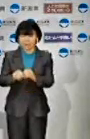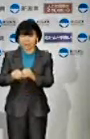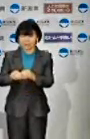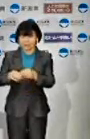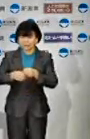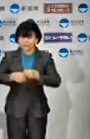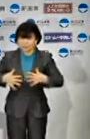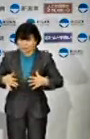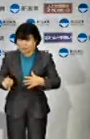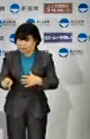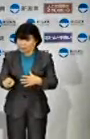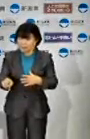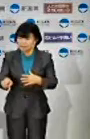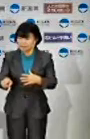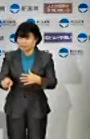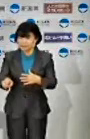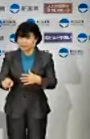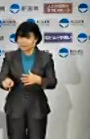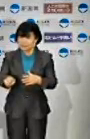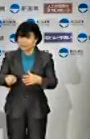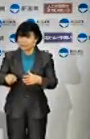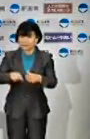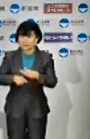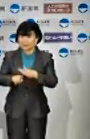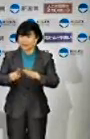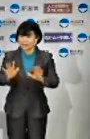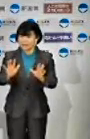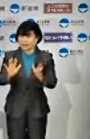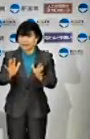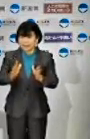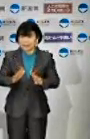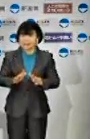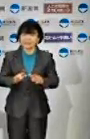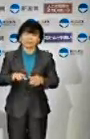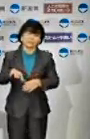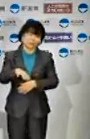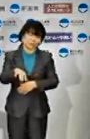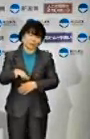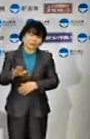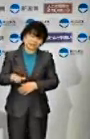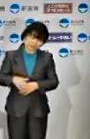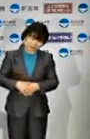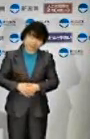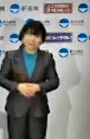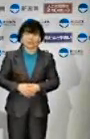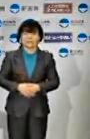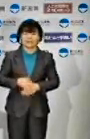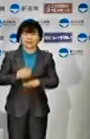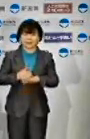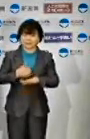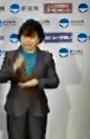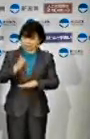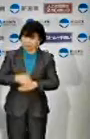緩めるわけにいかないんですよねというところですね。 はい、わかりました。ありがとうございました。